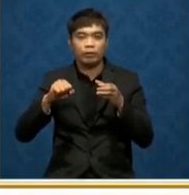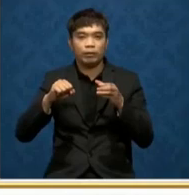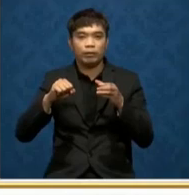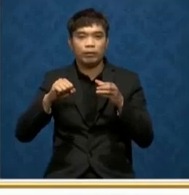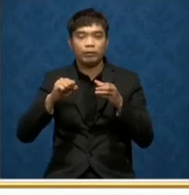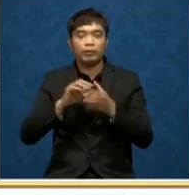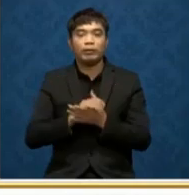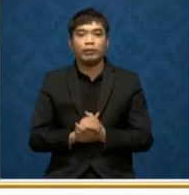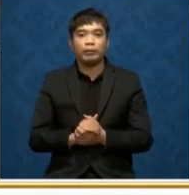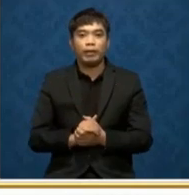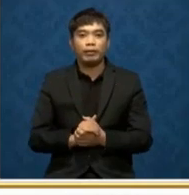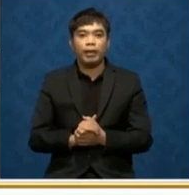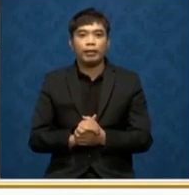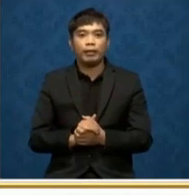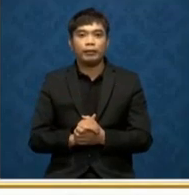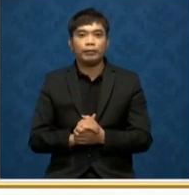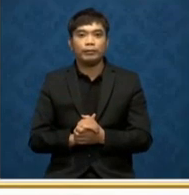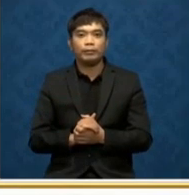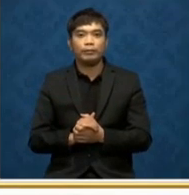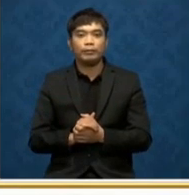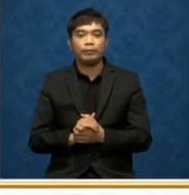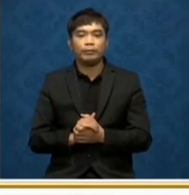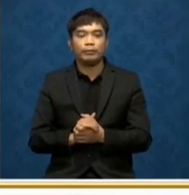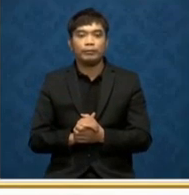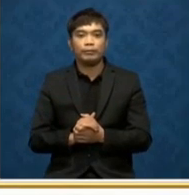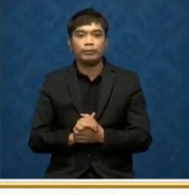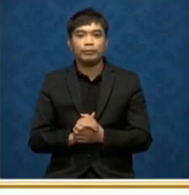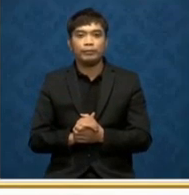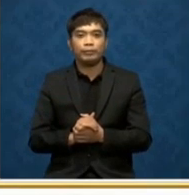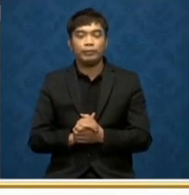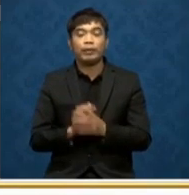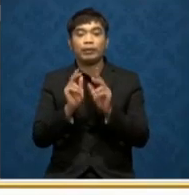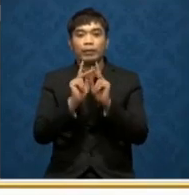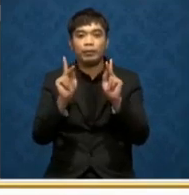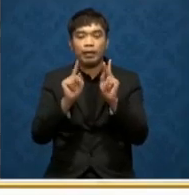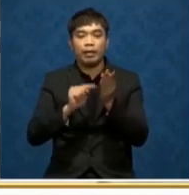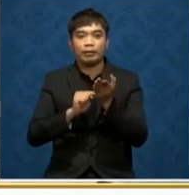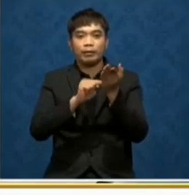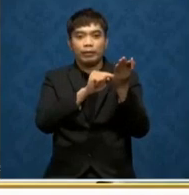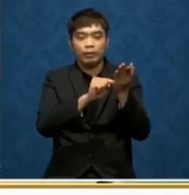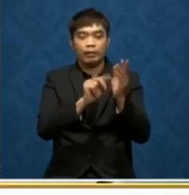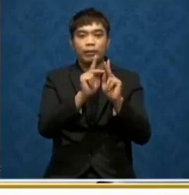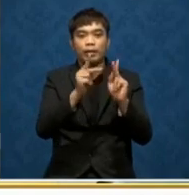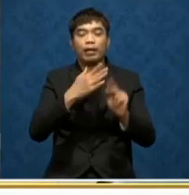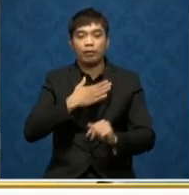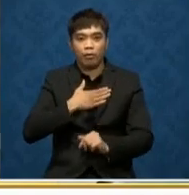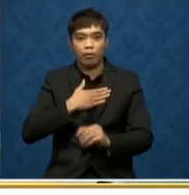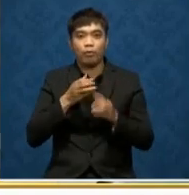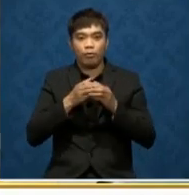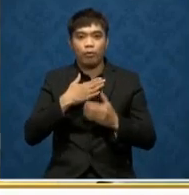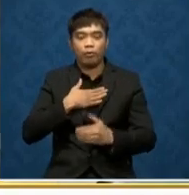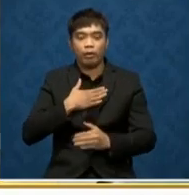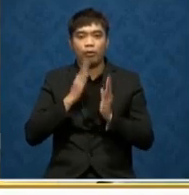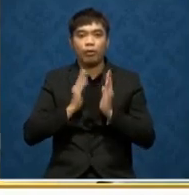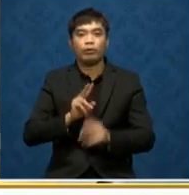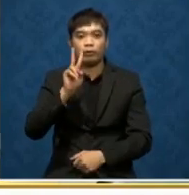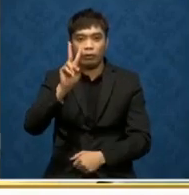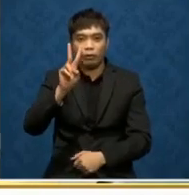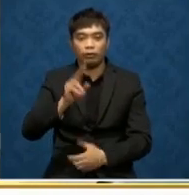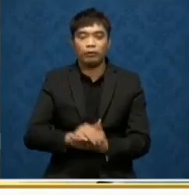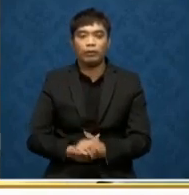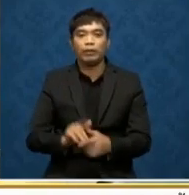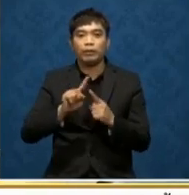หวัดสงขลาเด็กขาดใจพรรครวมไทยสร้างชาติครับผมขอเสนอกรรมธิการวิสามันในสัดส่วนของพรรครวมไทยสร้างชาติจำนวน2ท่านครับ